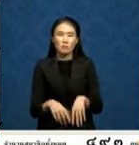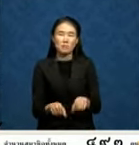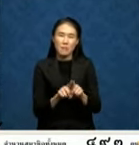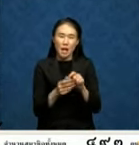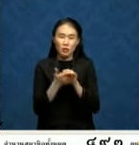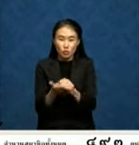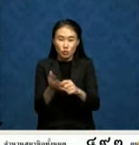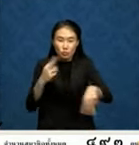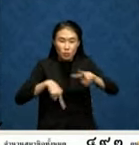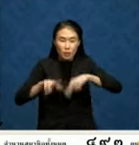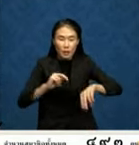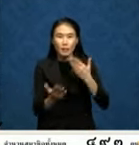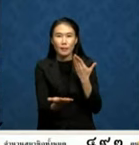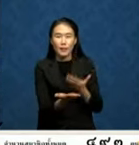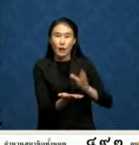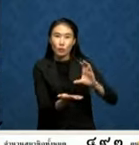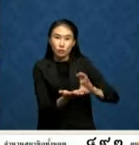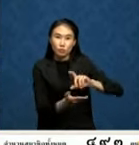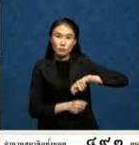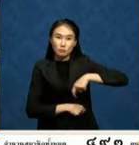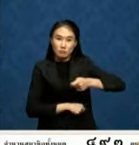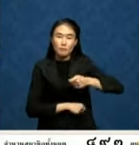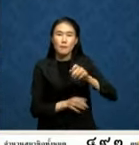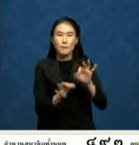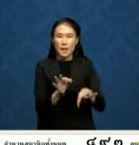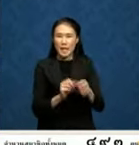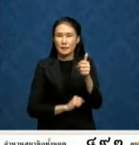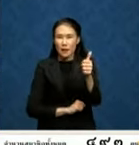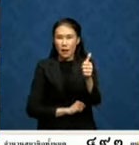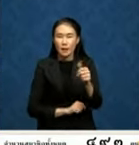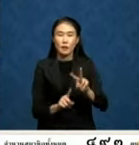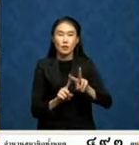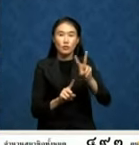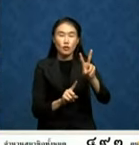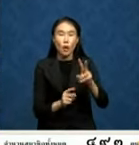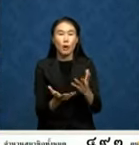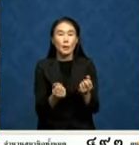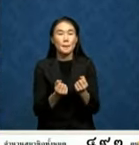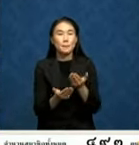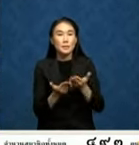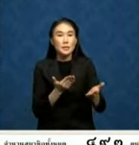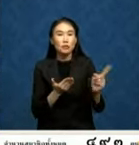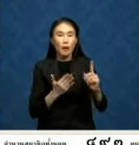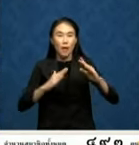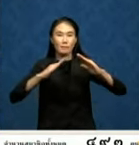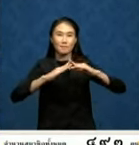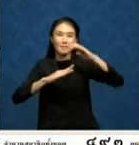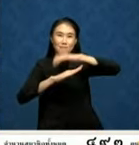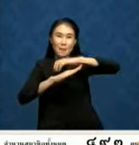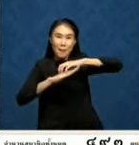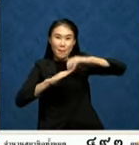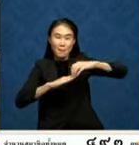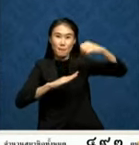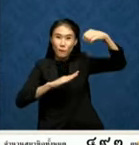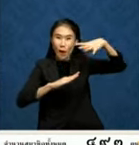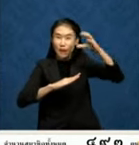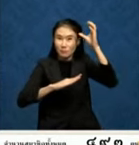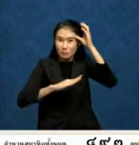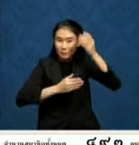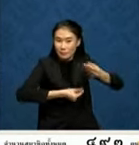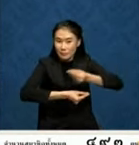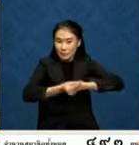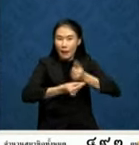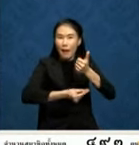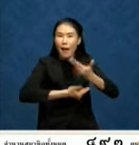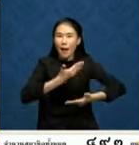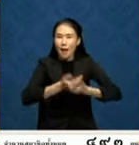และช่วยรักษาต้นทุนการผลิตไฟฟ้า 2. รับซื้อไฟฟ้าจากพลังงานทดแทนส่วนเพิ่มจากผู้ผลิตไฟฟ้